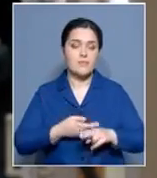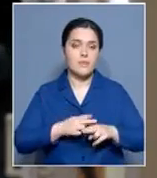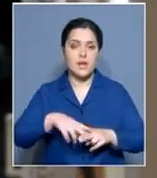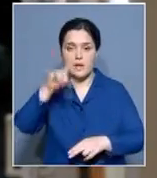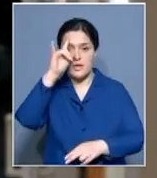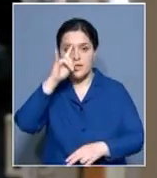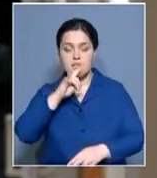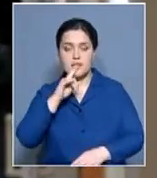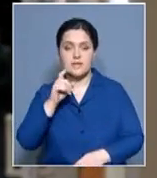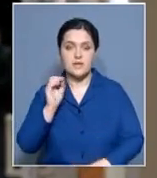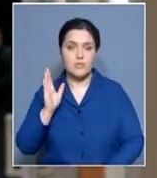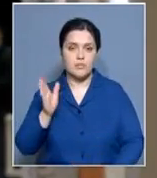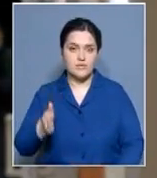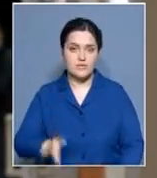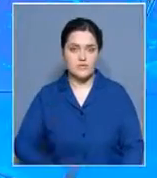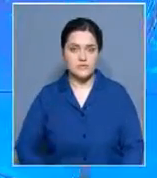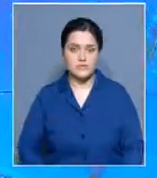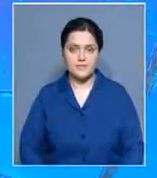за будущее.